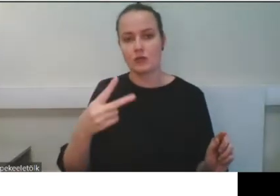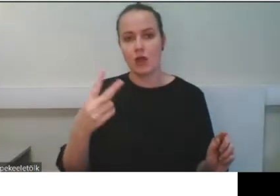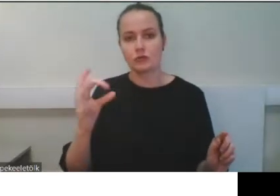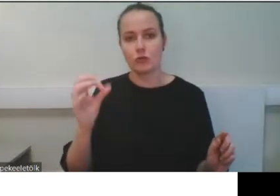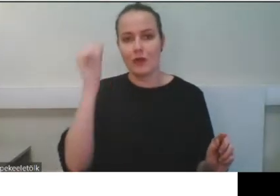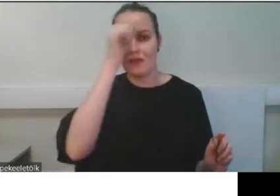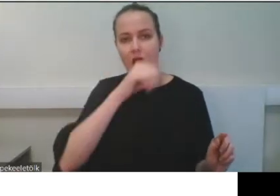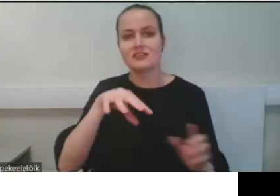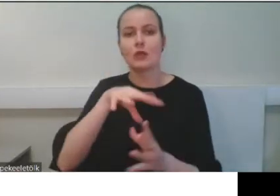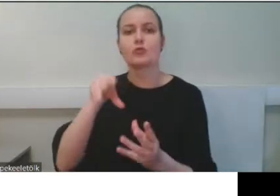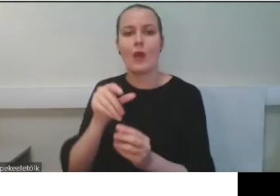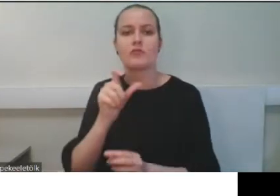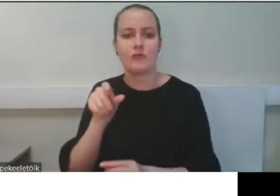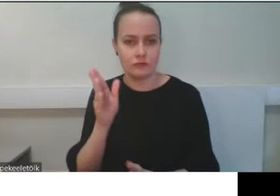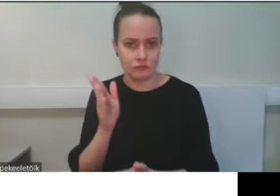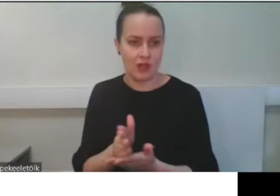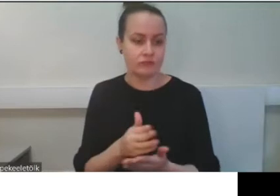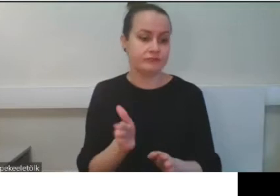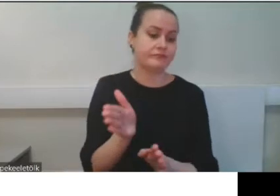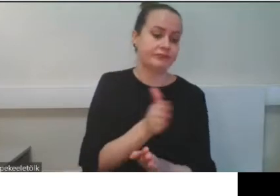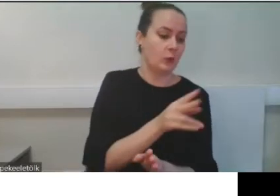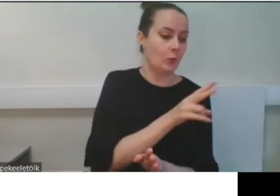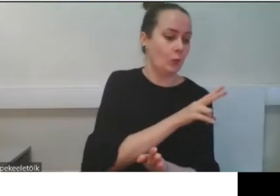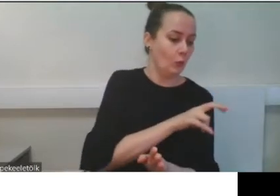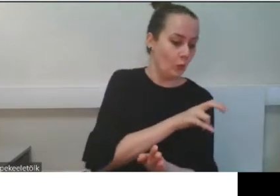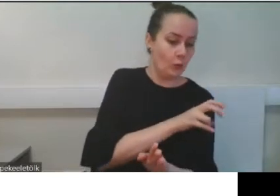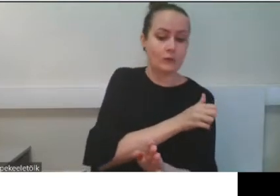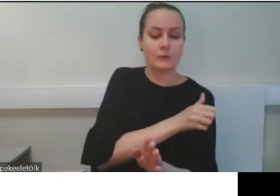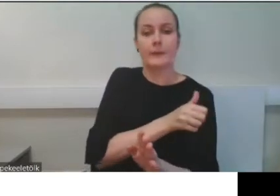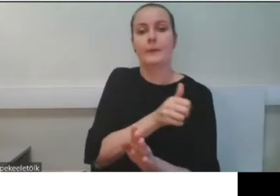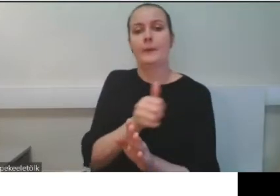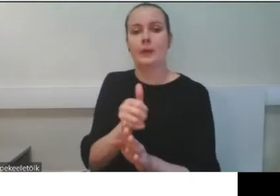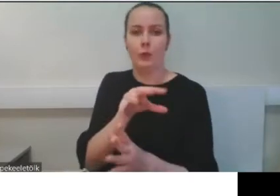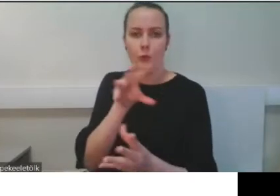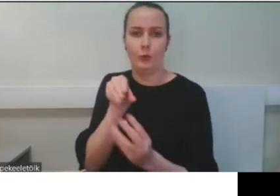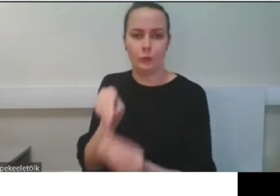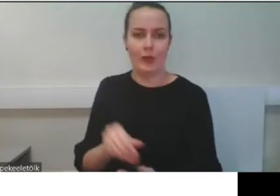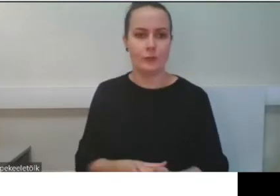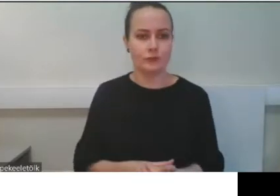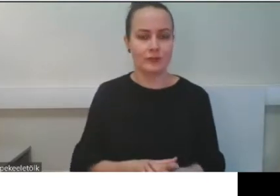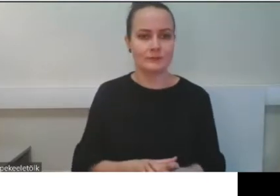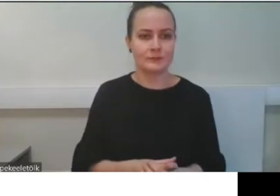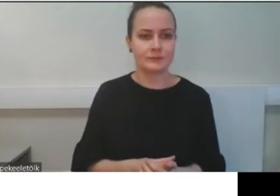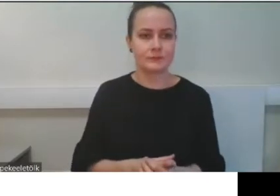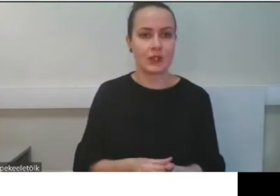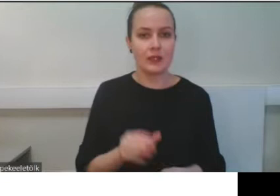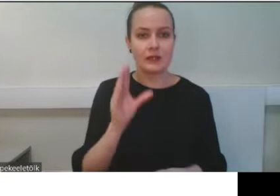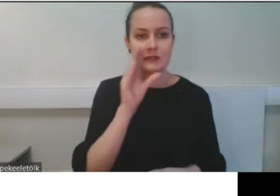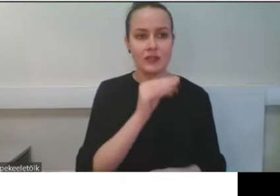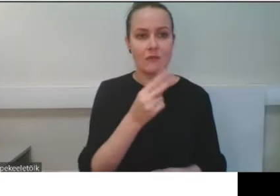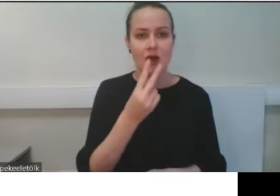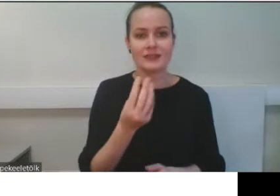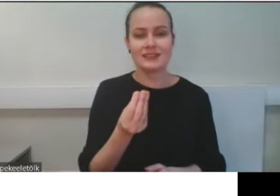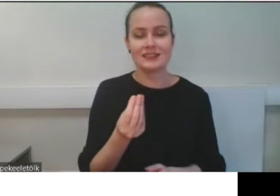kõige võib-olla sellisem suurem erinevus tulebki siin , et kui vaadata , et puuetega inimesi ja võrreldes näiteks vähenenud